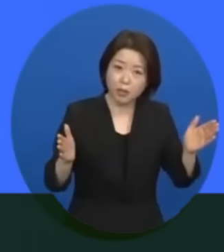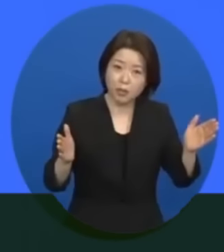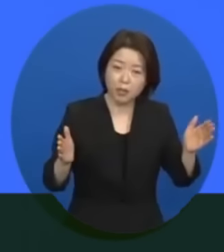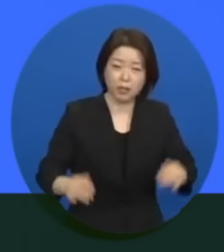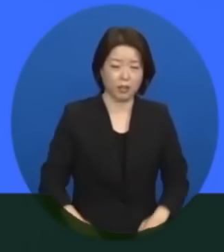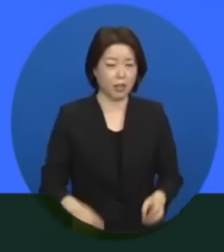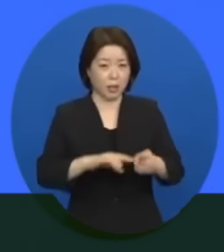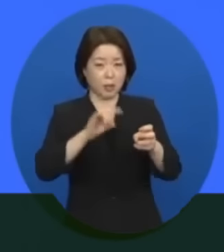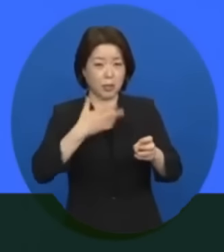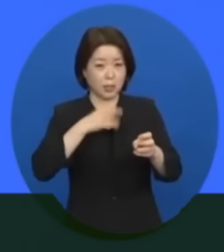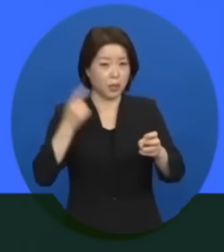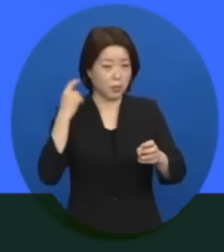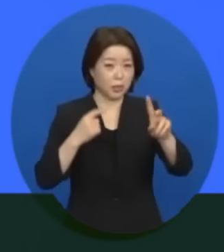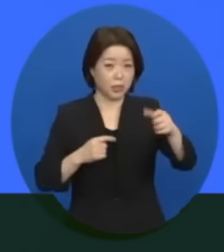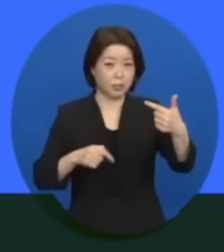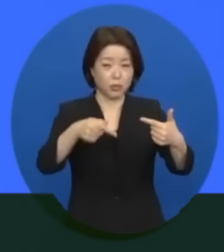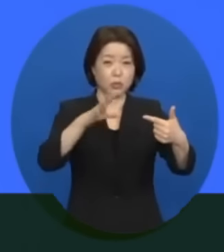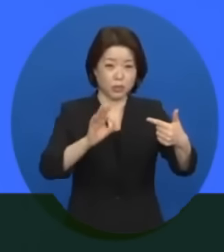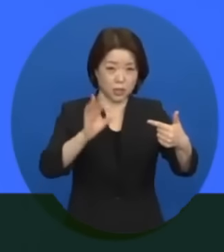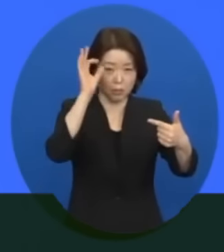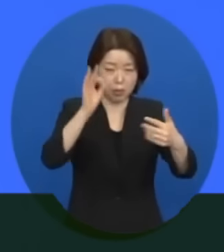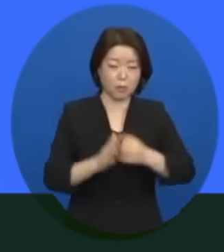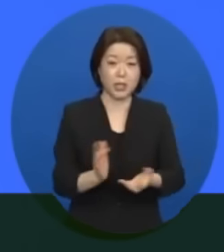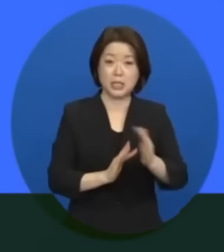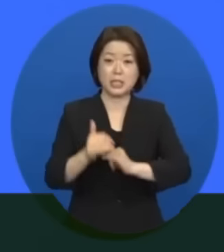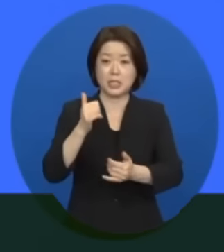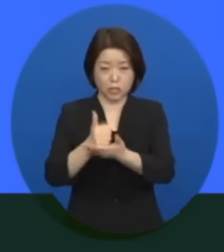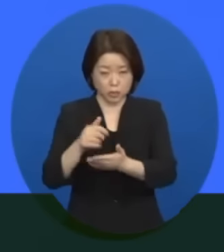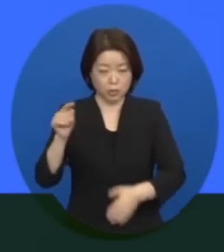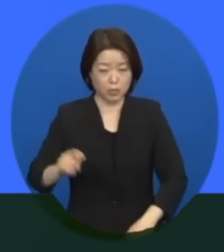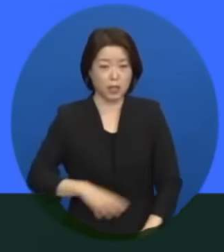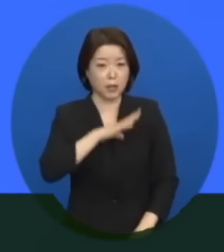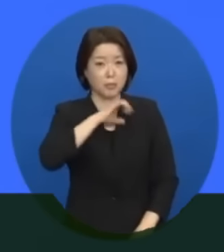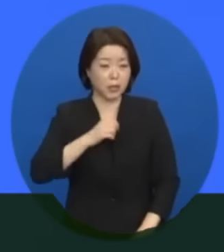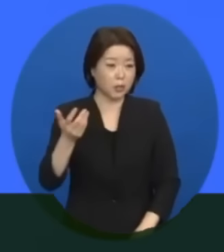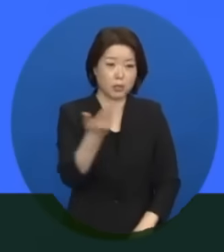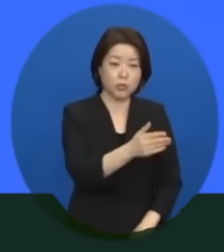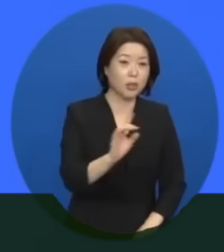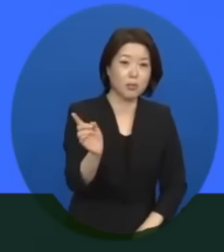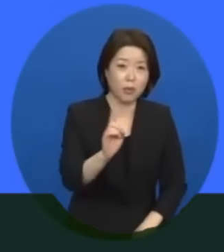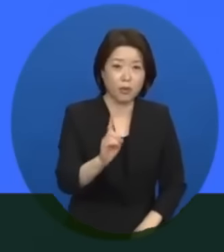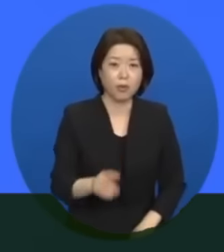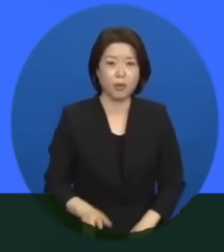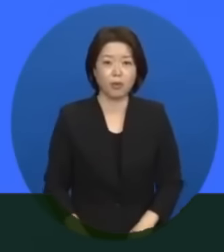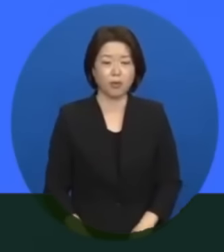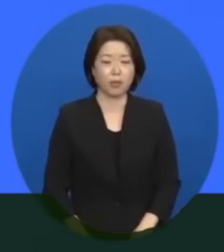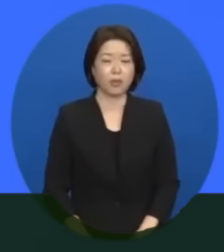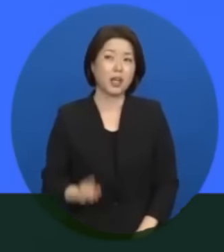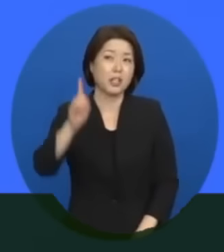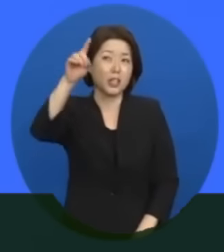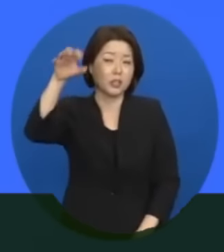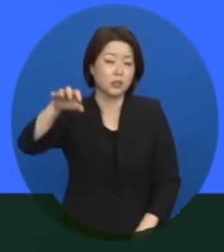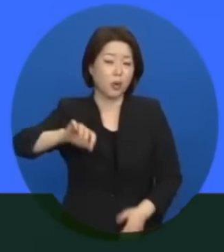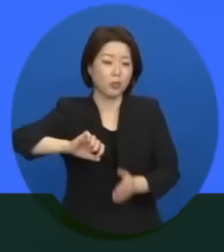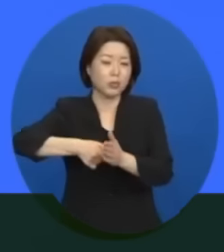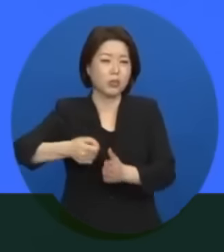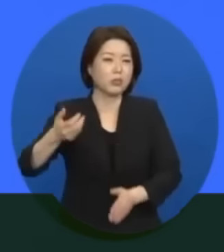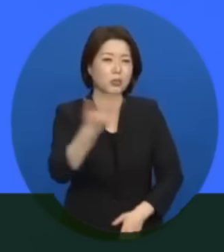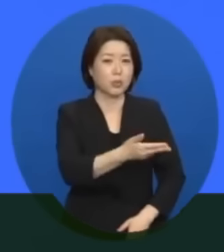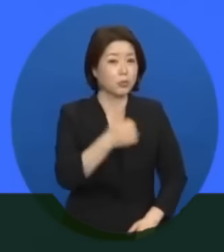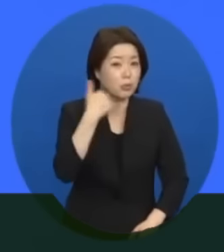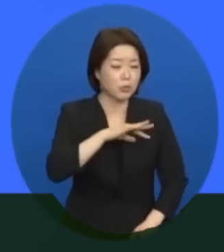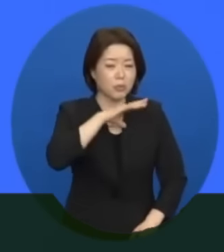마태복음 16장에 예수님께서 베드로에게 뭘 줬습니까 천국 열쇠 줬잖아요 베드로에게 줬어요